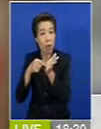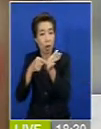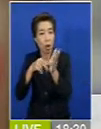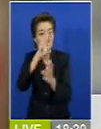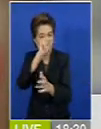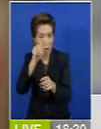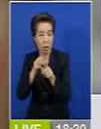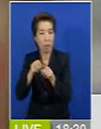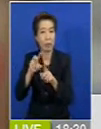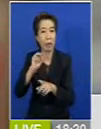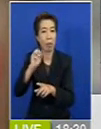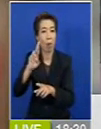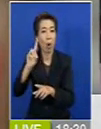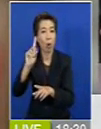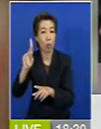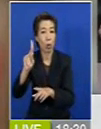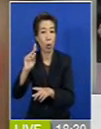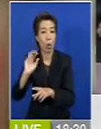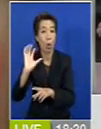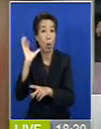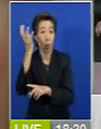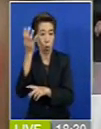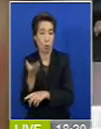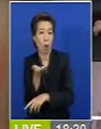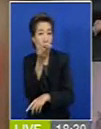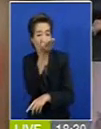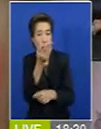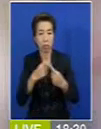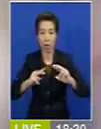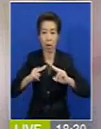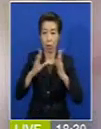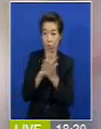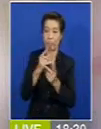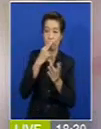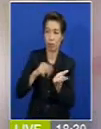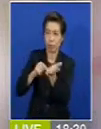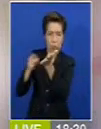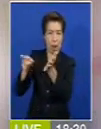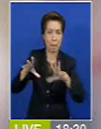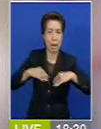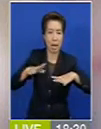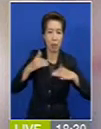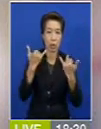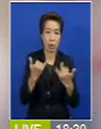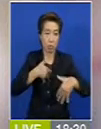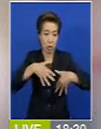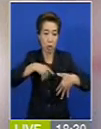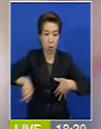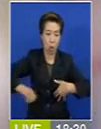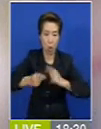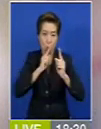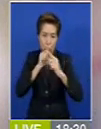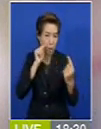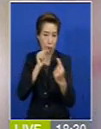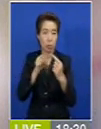ดกระแสวิพากษ์วิจารณ์ไปทั่วขณะที่โฆษกกระทรวงวัฒนธรรมของกัมพูชาบอกว่าตอนนี้คนกัมพูชาพูดถึงเรื่องนี้เ